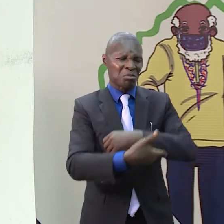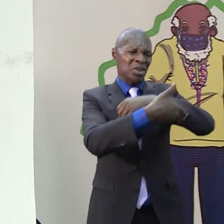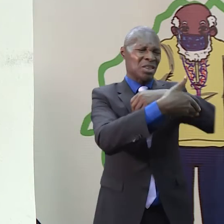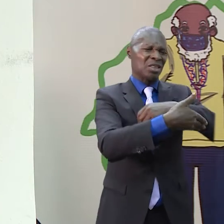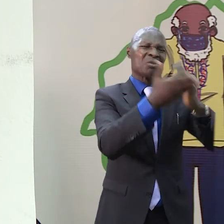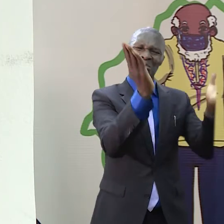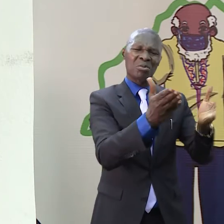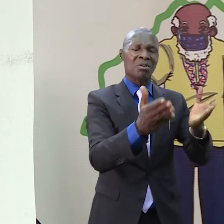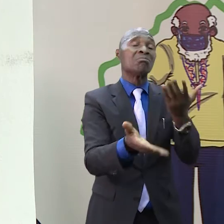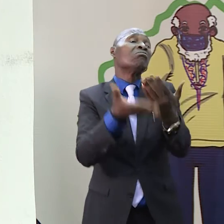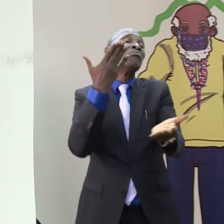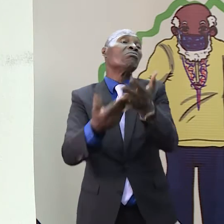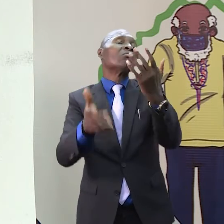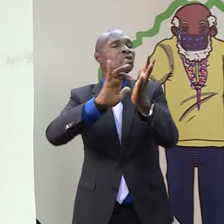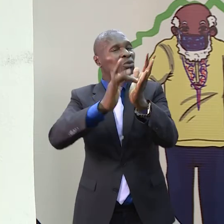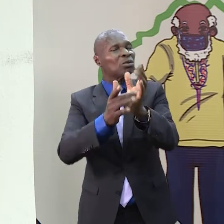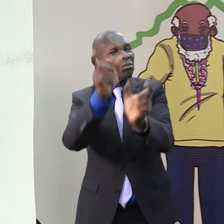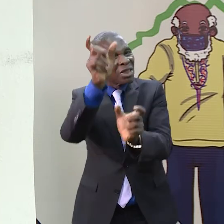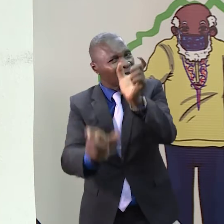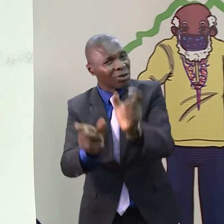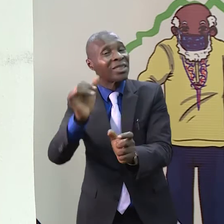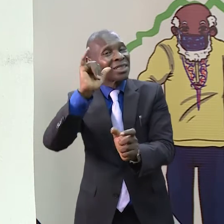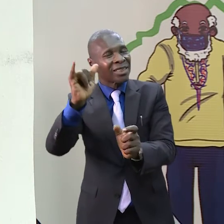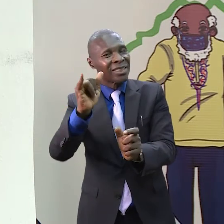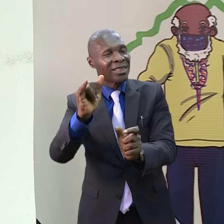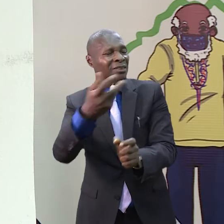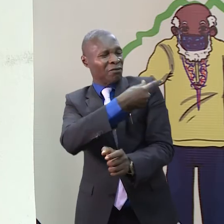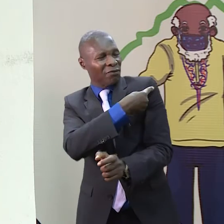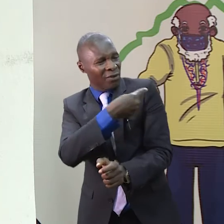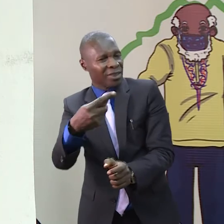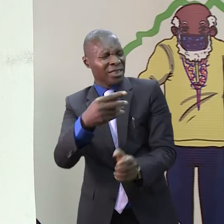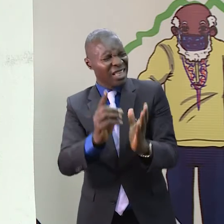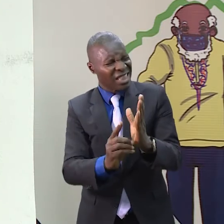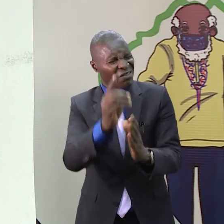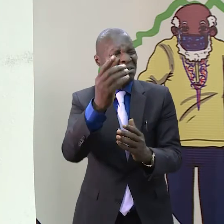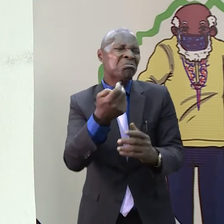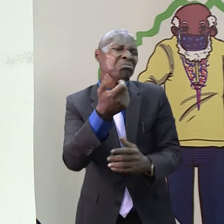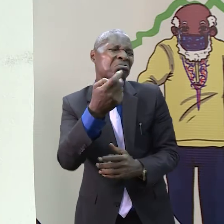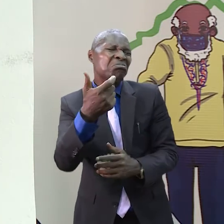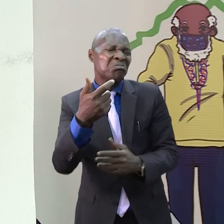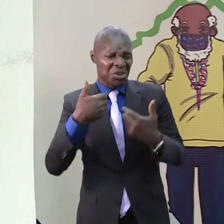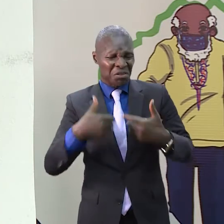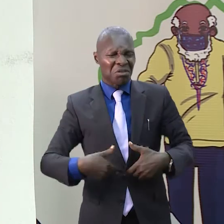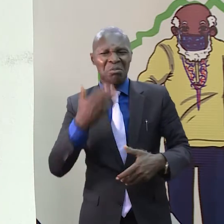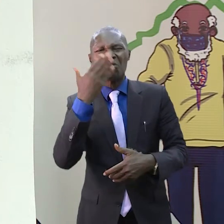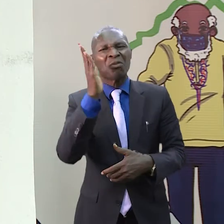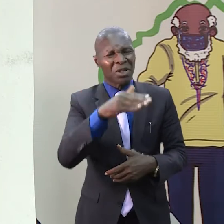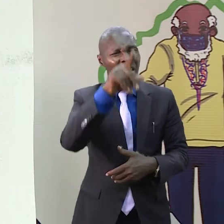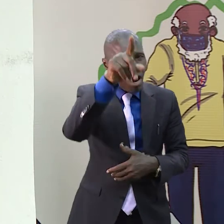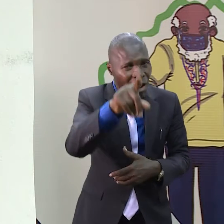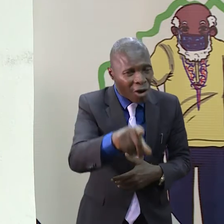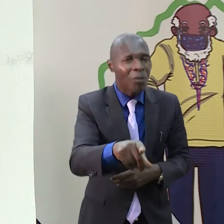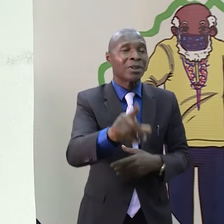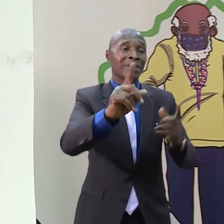médicale. Néanmoins, toute personne qui prend ce vaccin-là et qui développe quelques effets indésirables, c'est